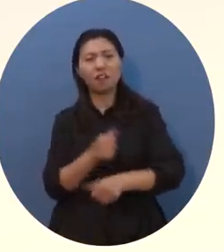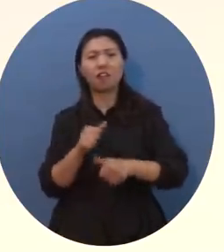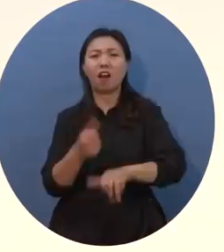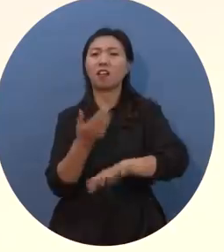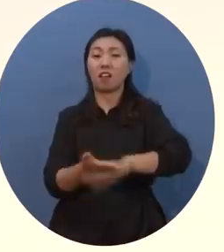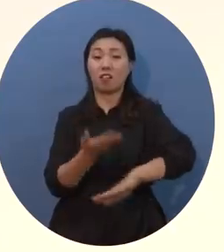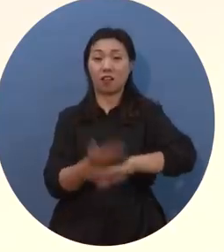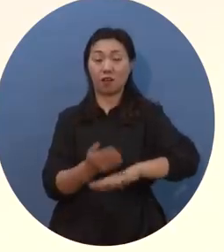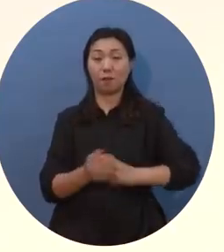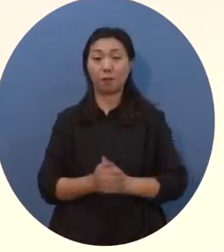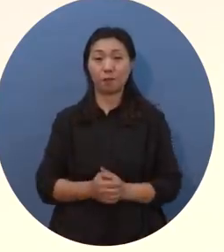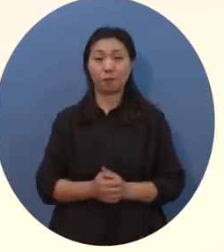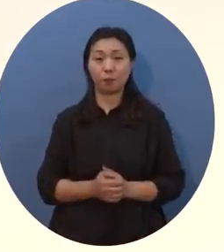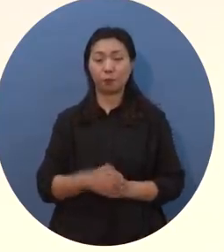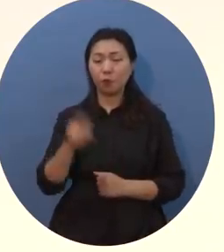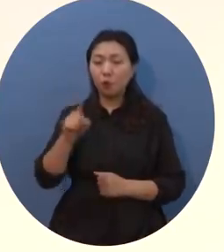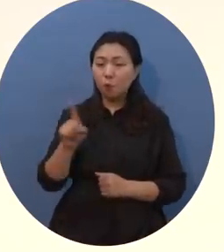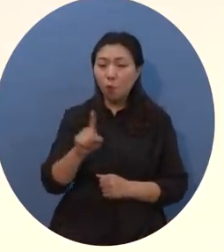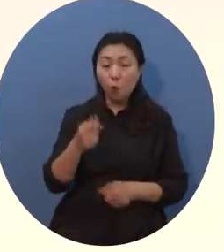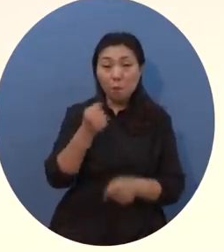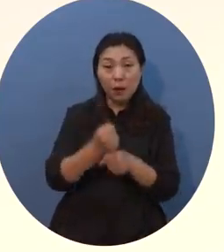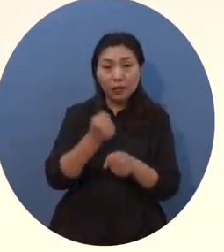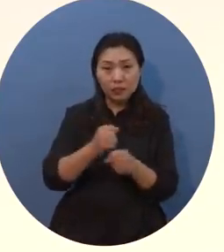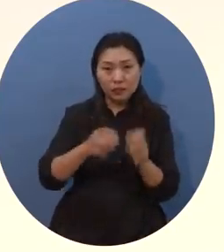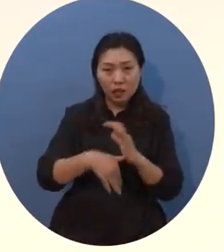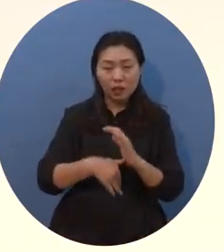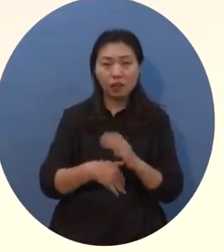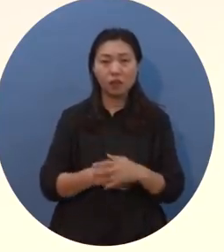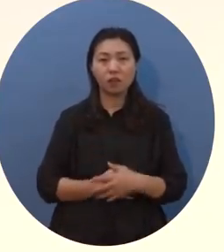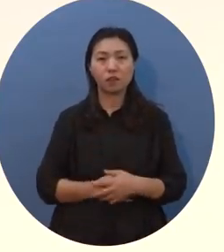거예요. 그러면 이제 주로 그걸 만들 때